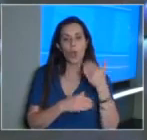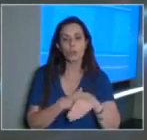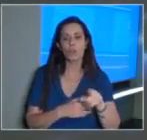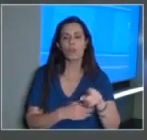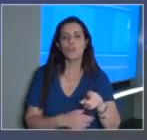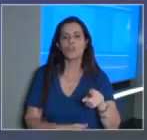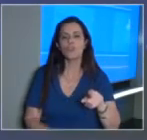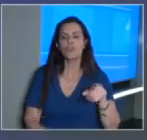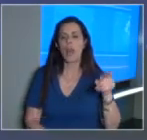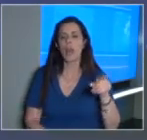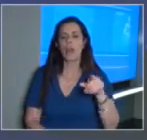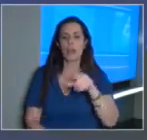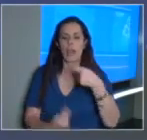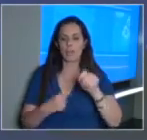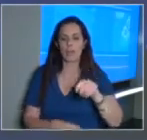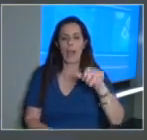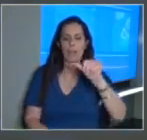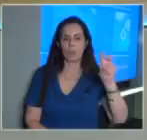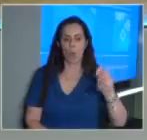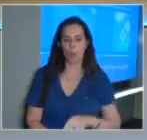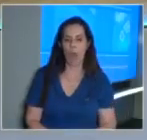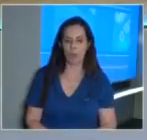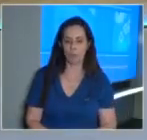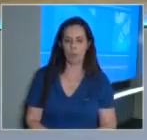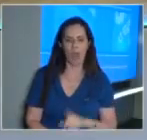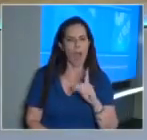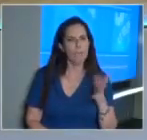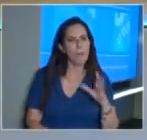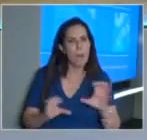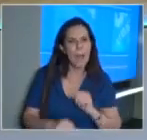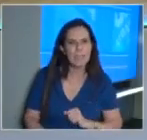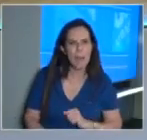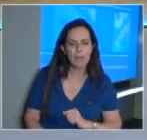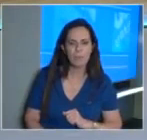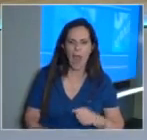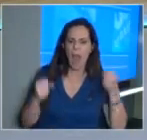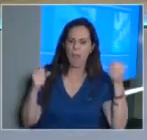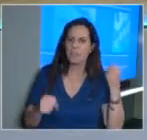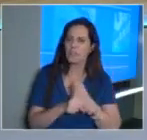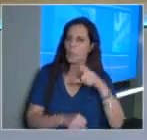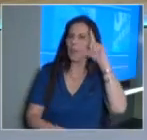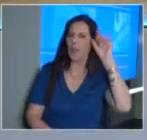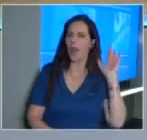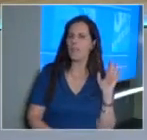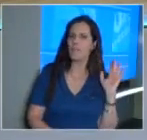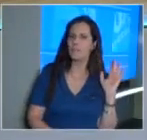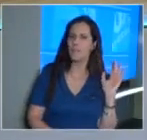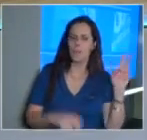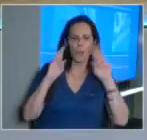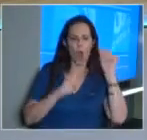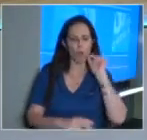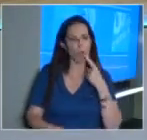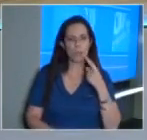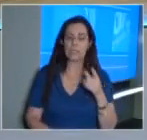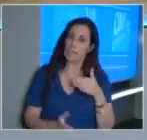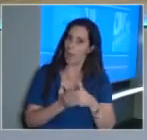של יושב ראש חדש טל, חבר הכנסת איימן עודה. אבל מה מעצבן? ההפגנה הזו נערכה בתל אביב. בכחול לבן